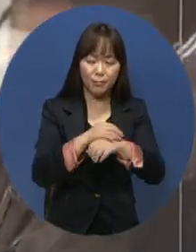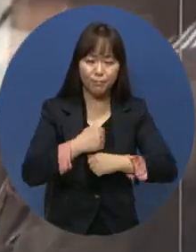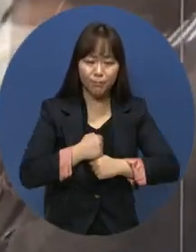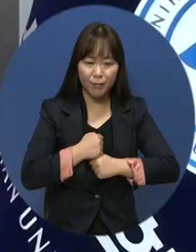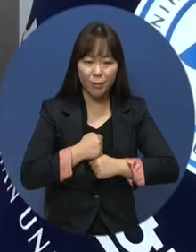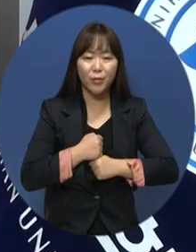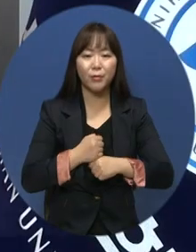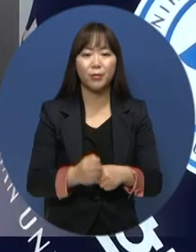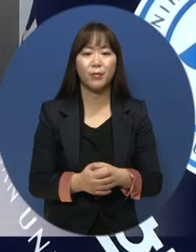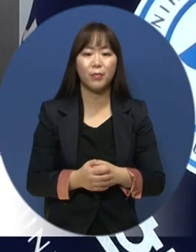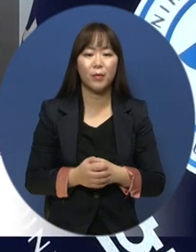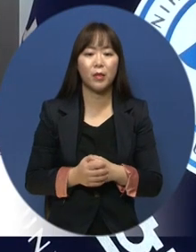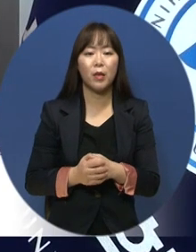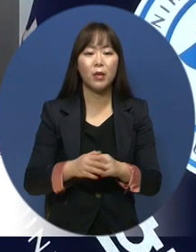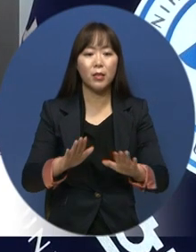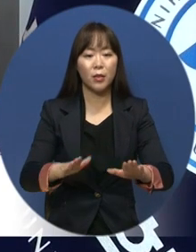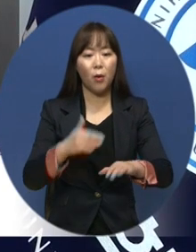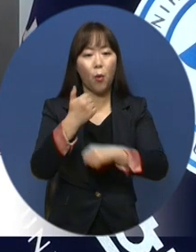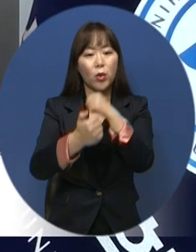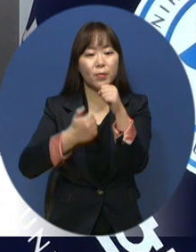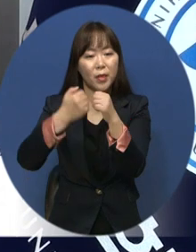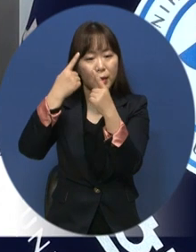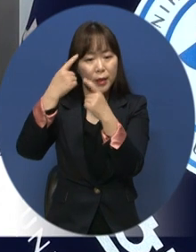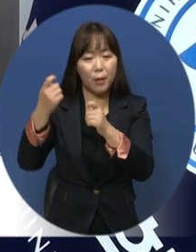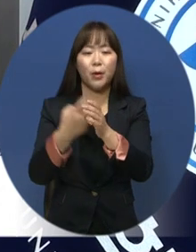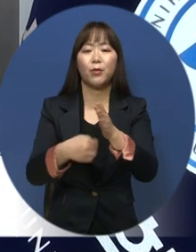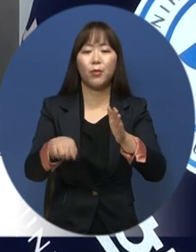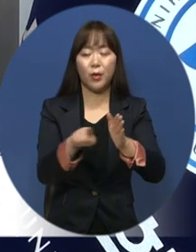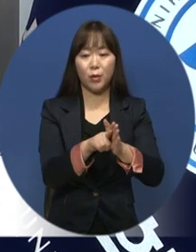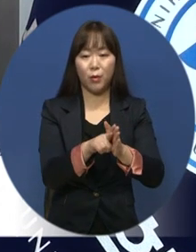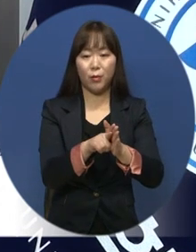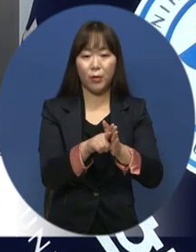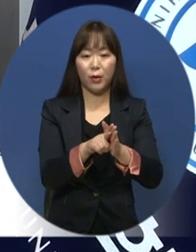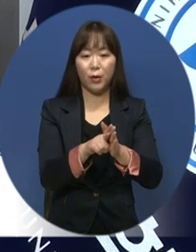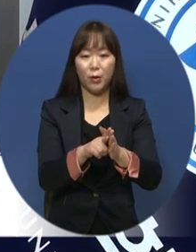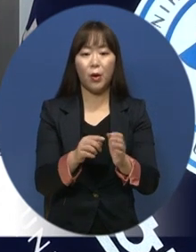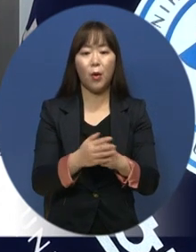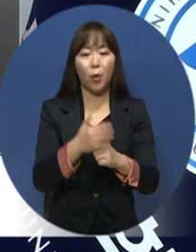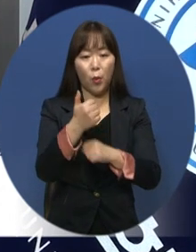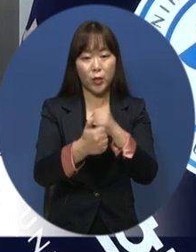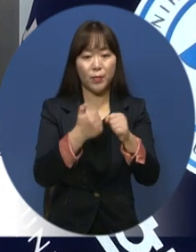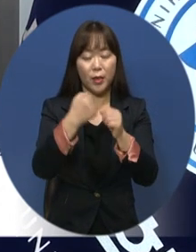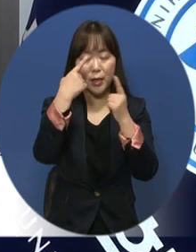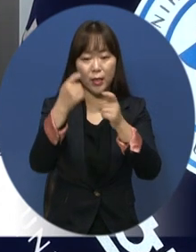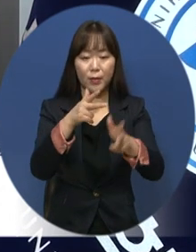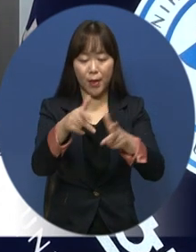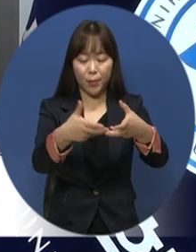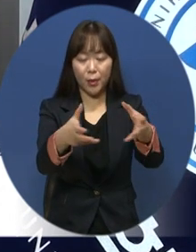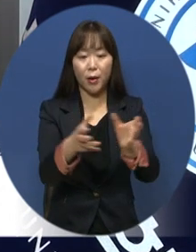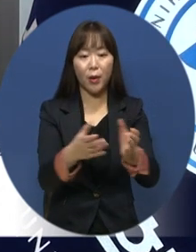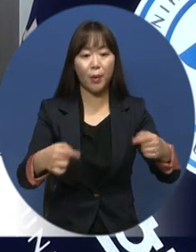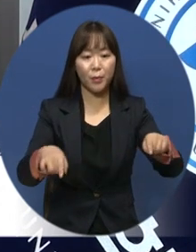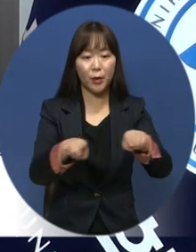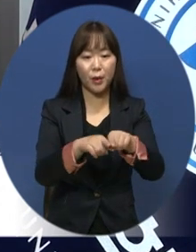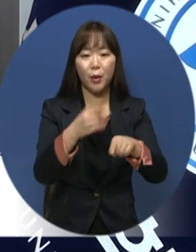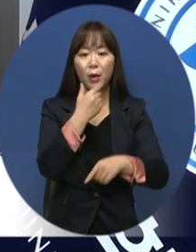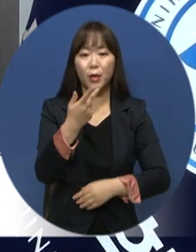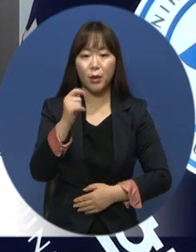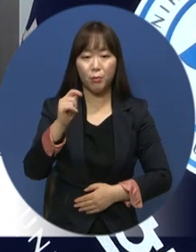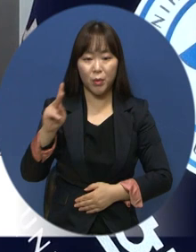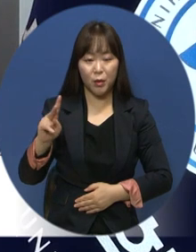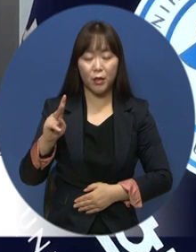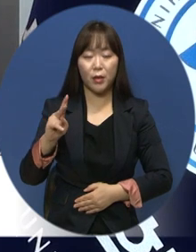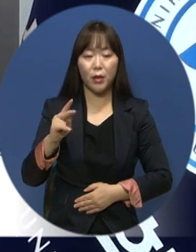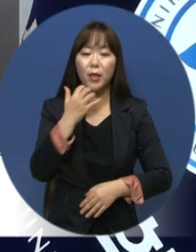진행했습니다. 50년을 기념하기 위해서 우리 50년 기념사업단과 함께 우리